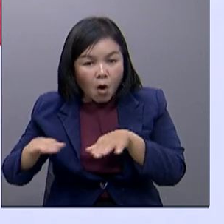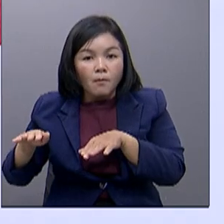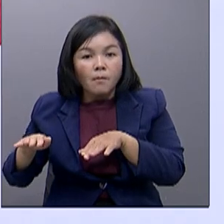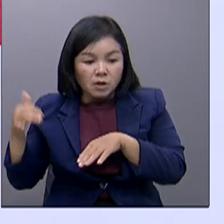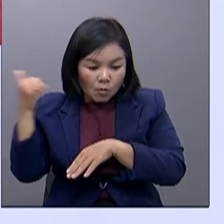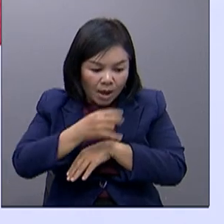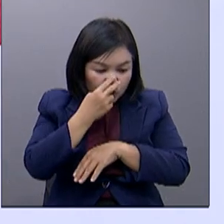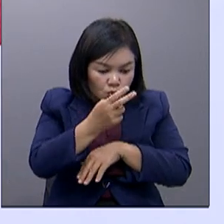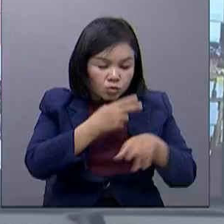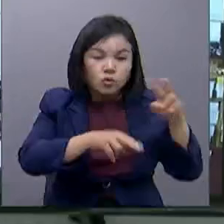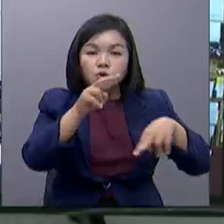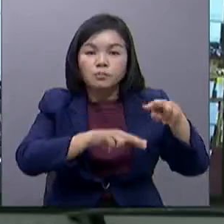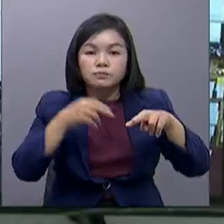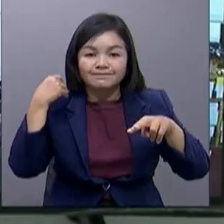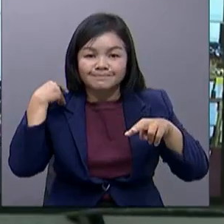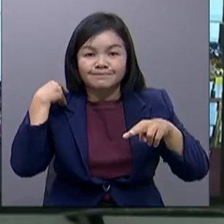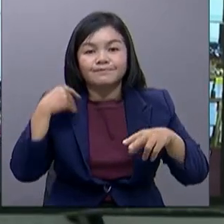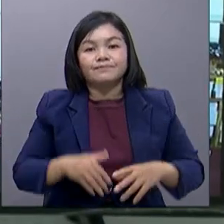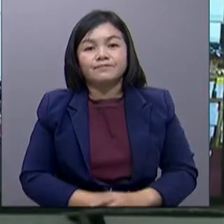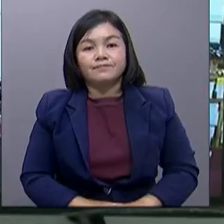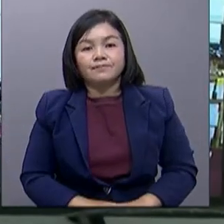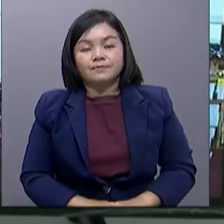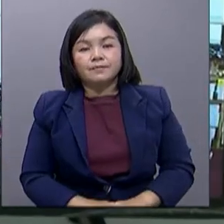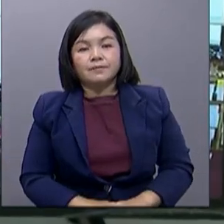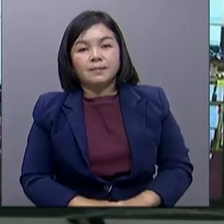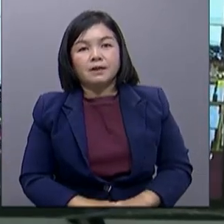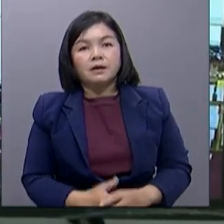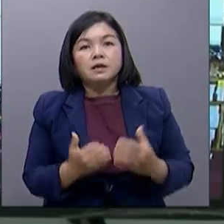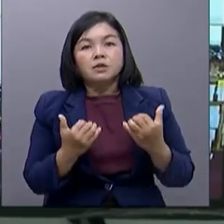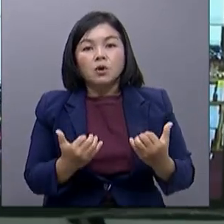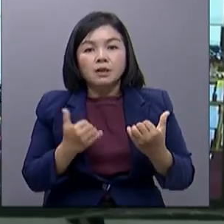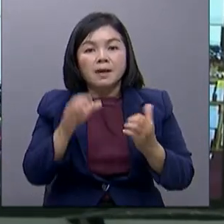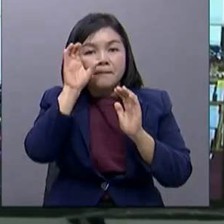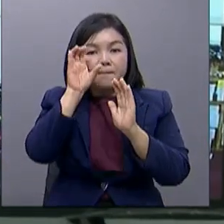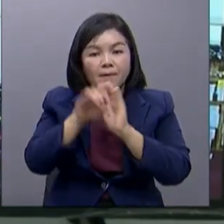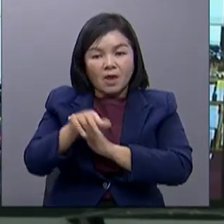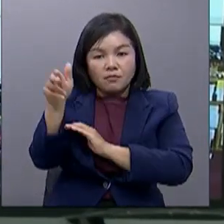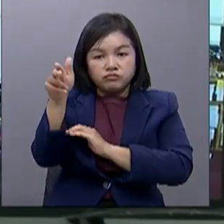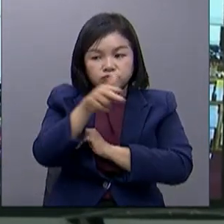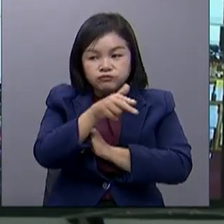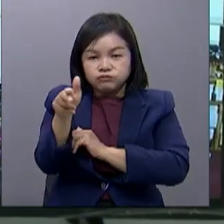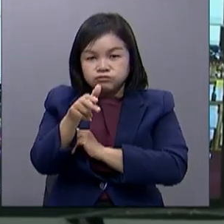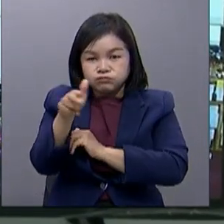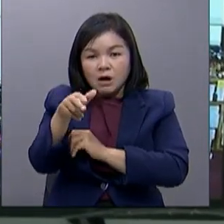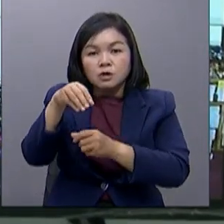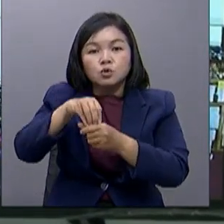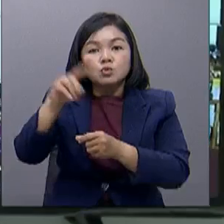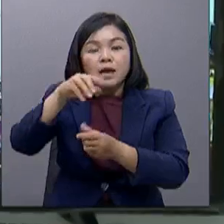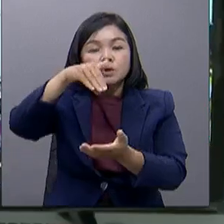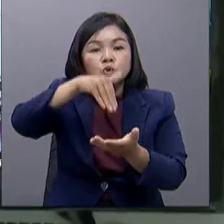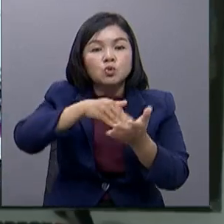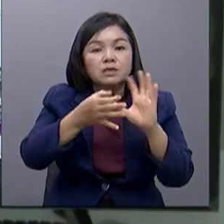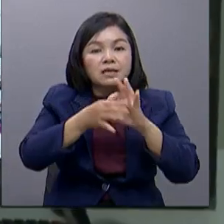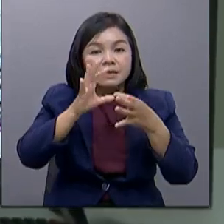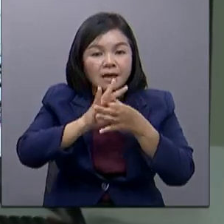ไปพื้นที่ทันทีนะฮะครับค่ะและนี่ก็เป็นบรรยากาศที่อ่าบริเวณสกีฬาและสุขภาพ